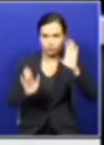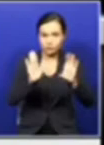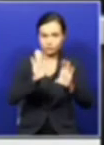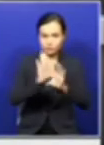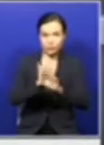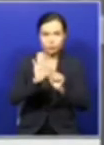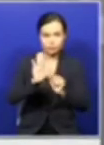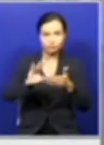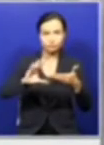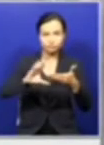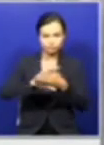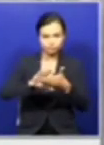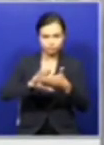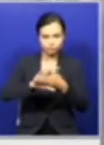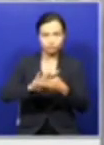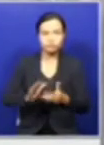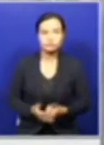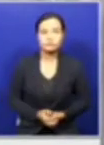ไลด์ครับ